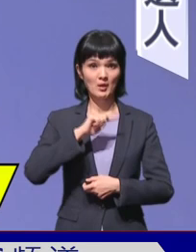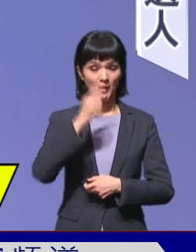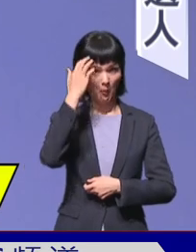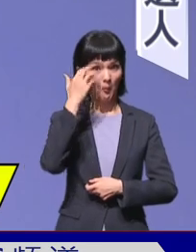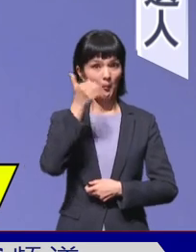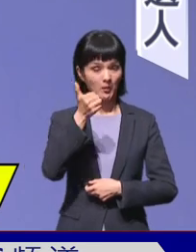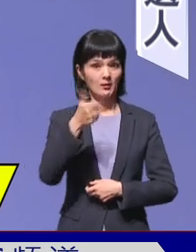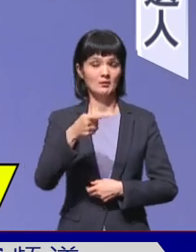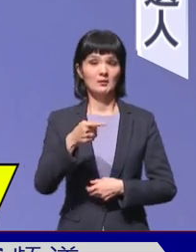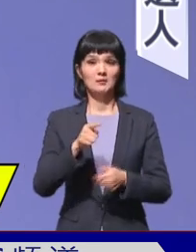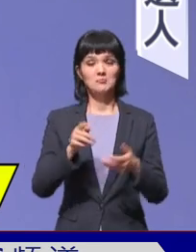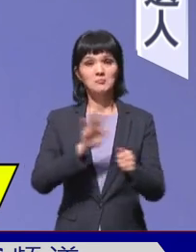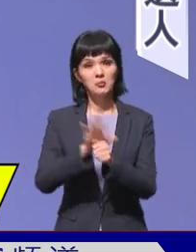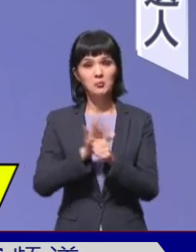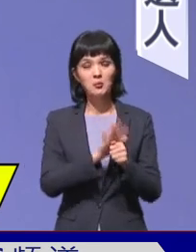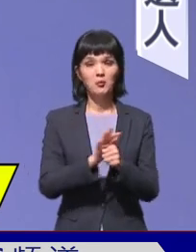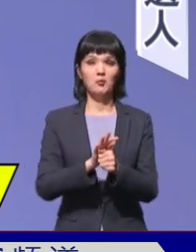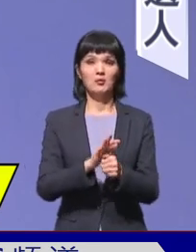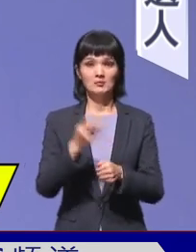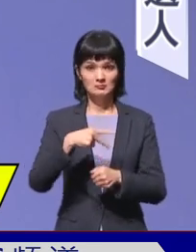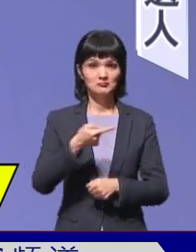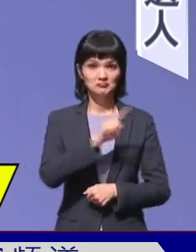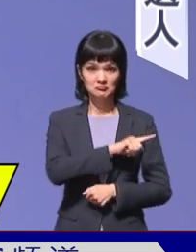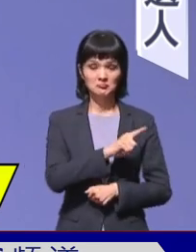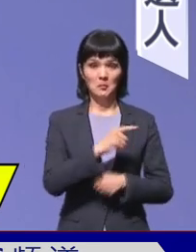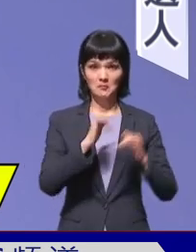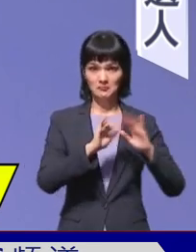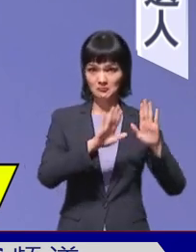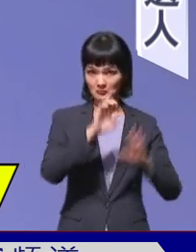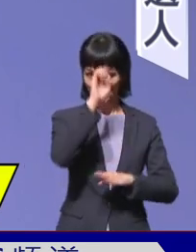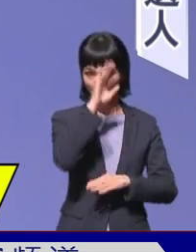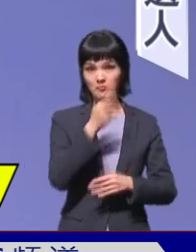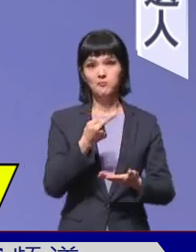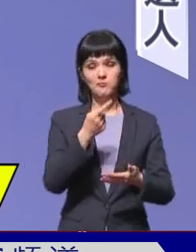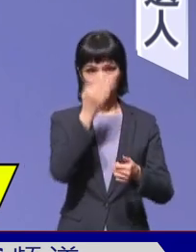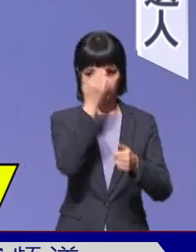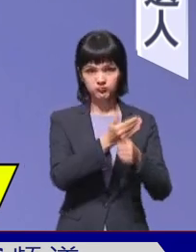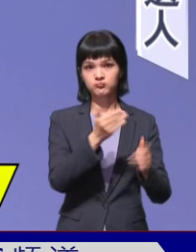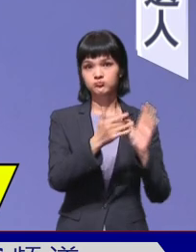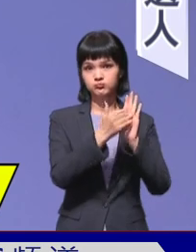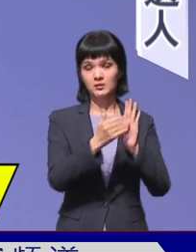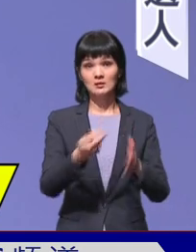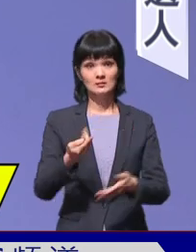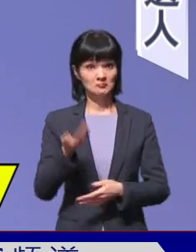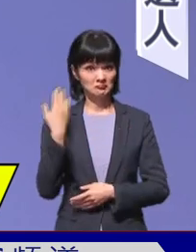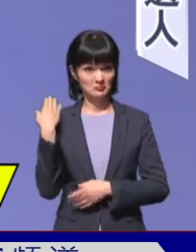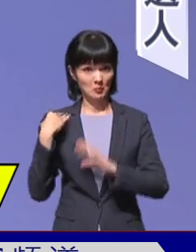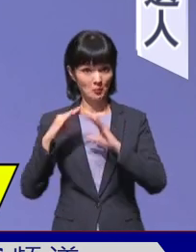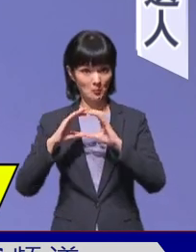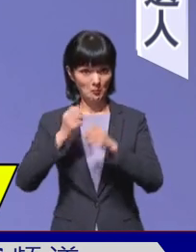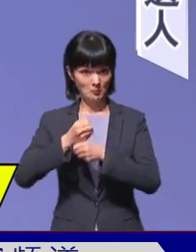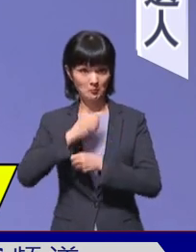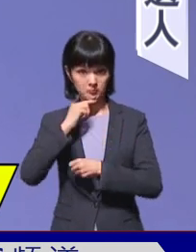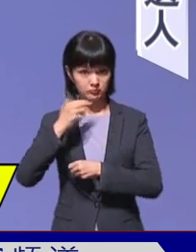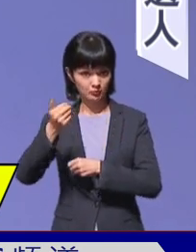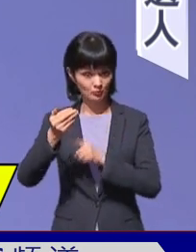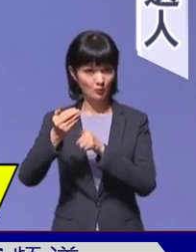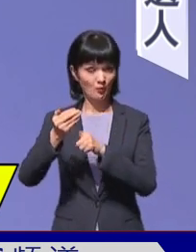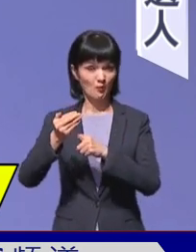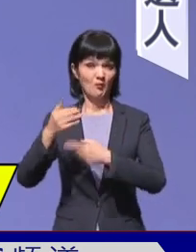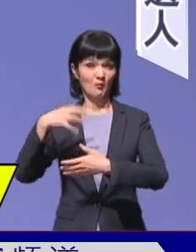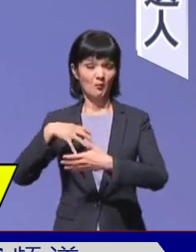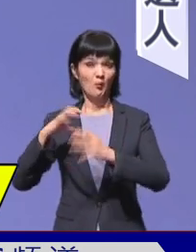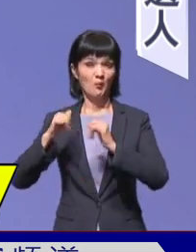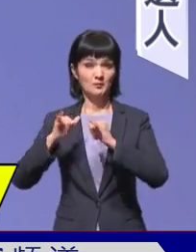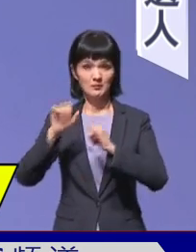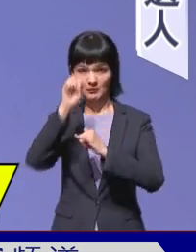关。刚刚处理的一审判决可以证明，就算是马英九当时也没有办法阻止国民党内部盘根错节的